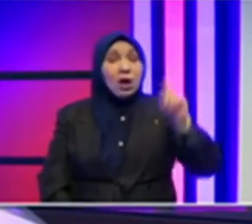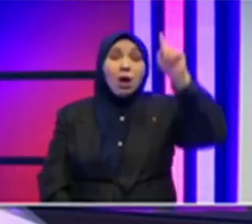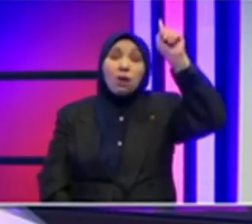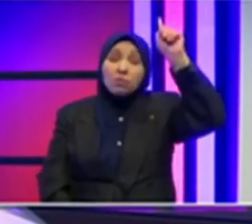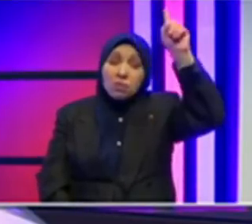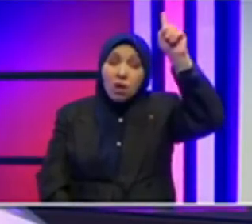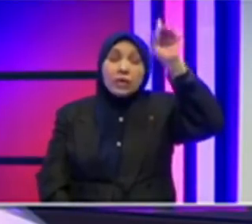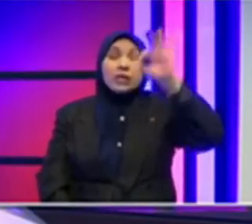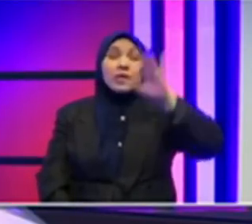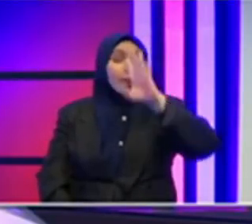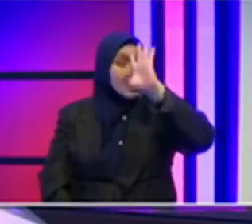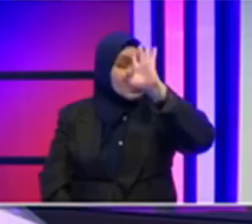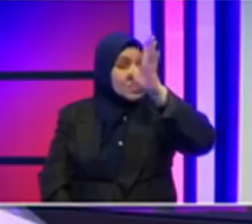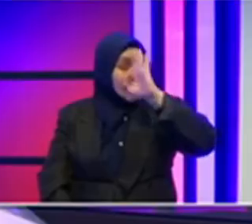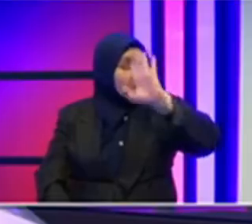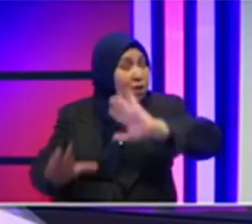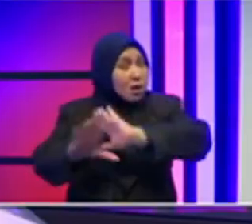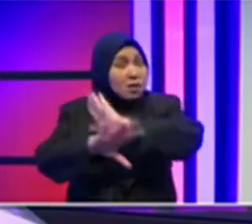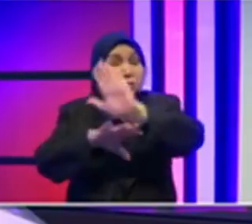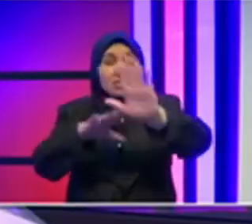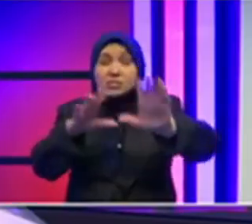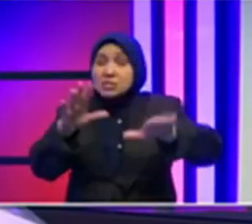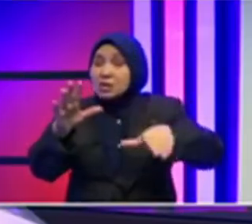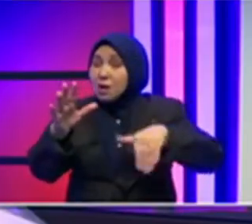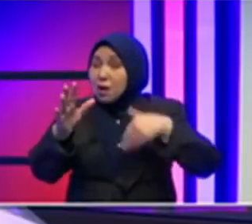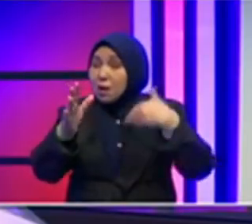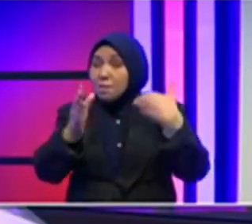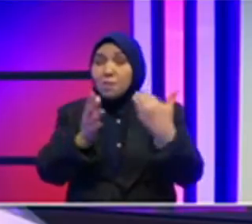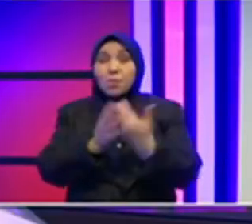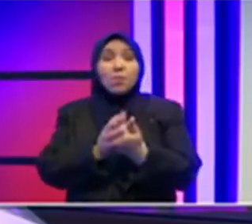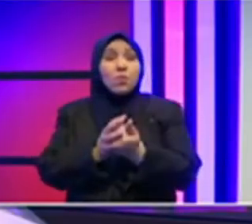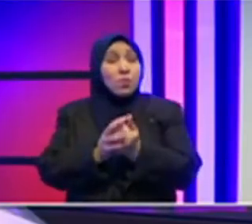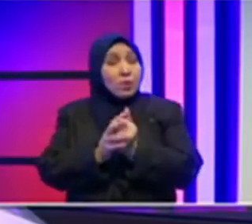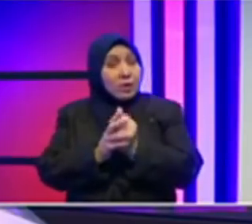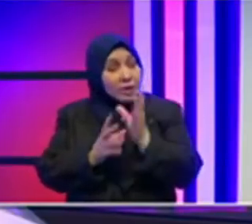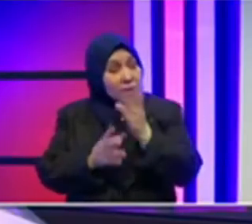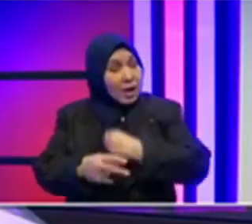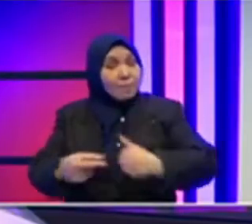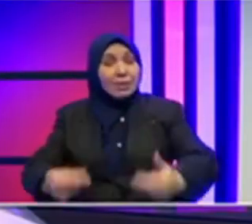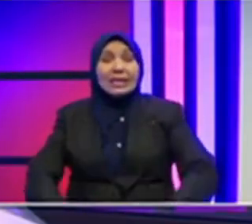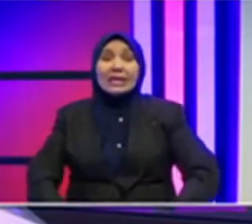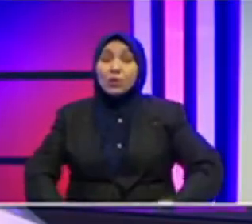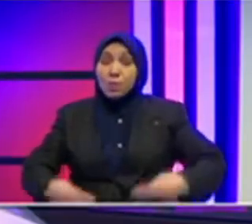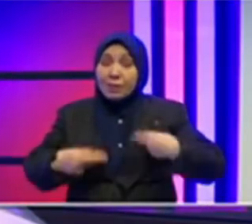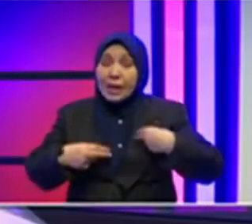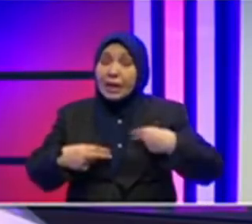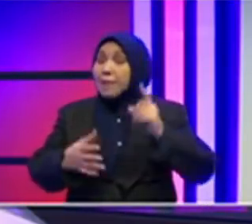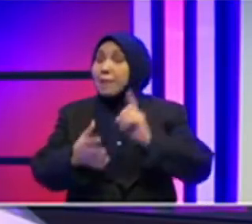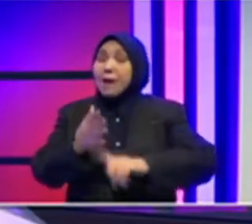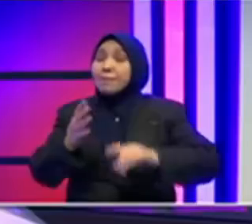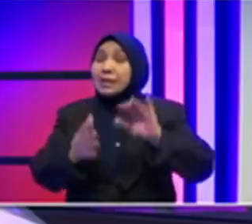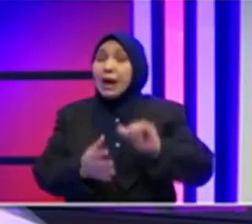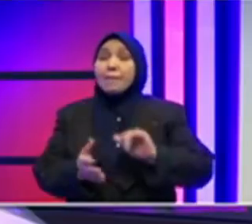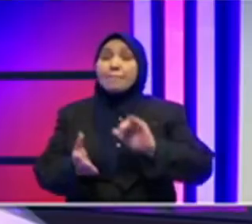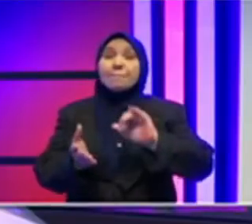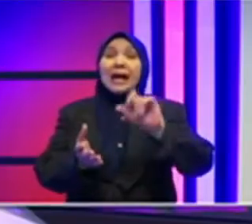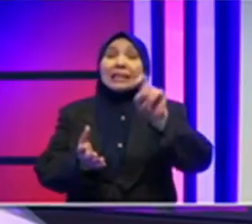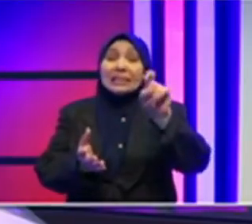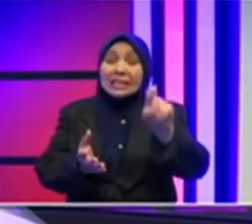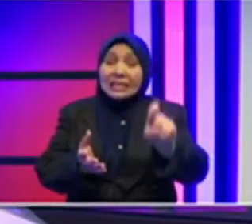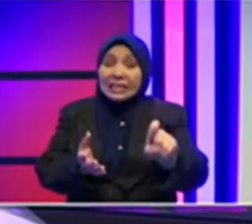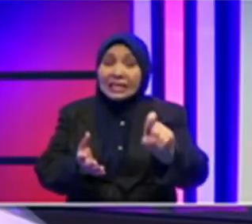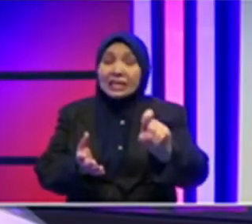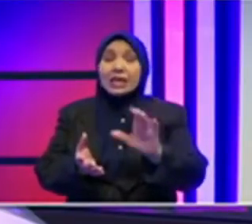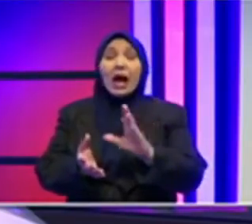yang menciptakan segala-galanya, yuhyil mauta, yang menghidupkan yang mati, wa annahu ala kulli syai'in qadir,